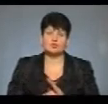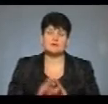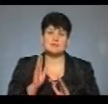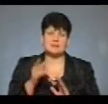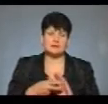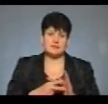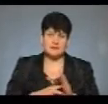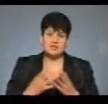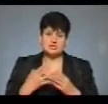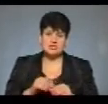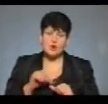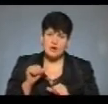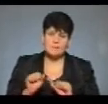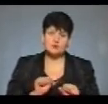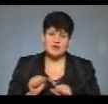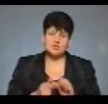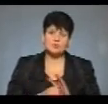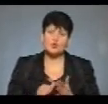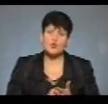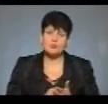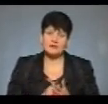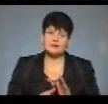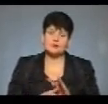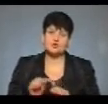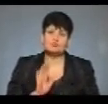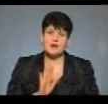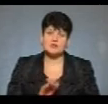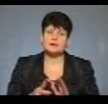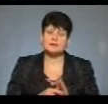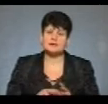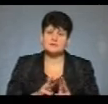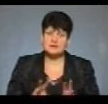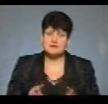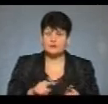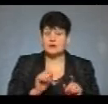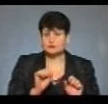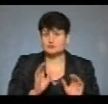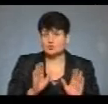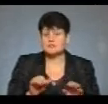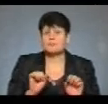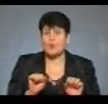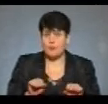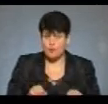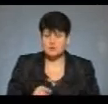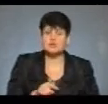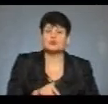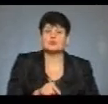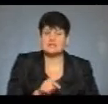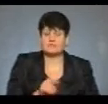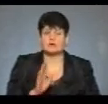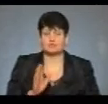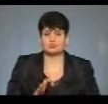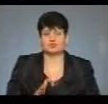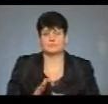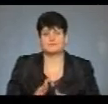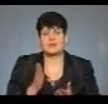плану, ще окремим розпорядчим документом, розпорядженням Кабінету міністрів, ці громади визнаються спроможними, і тоді вони стають суб'єктом